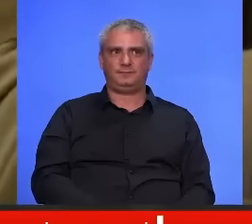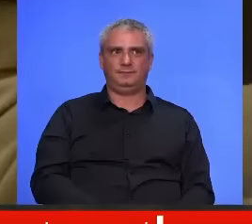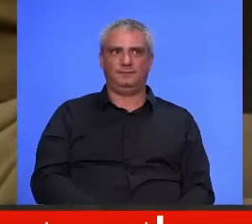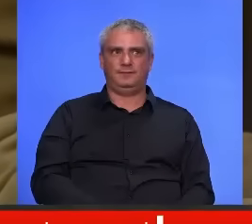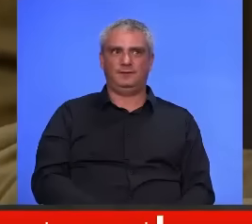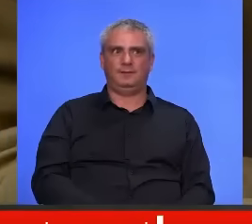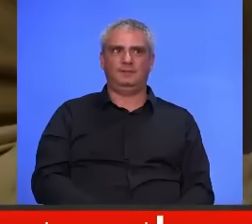מפלצת מן פ